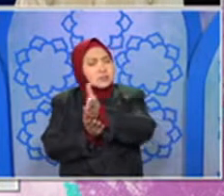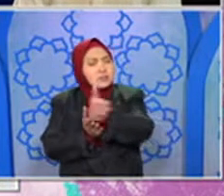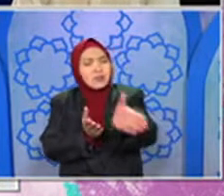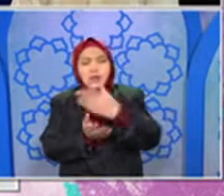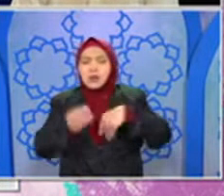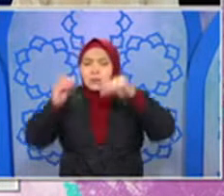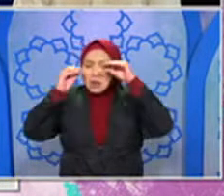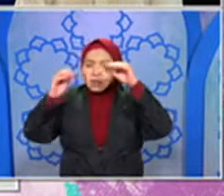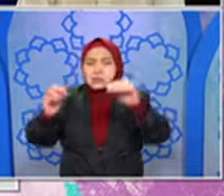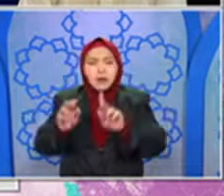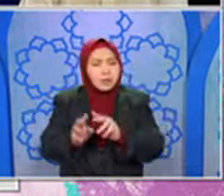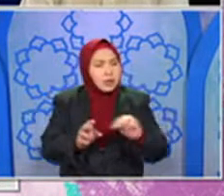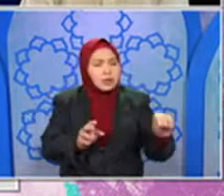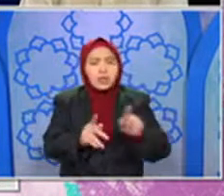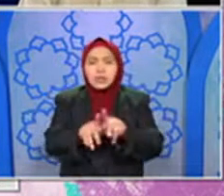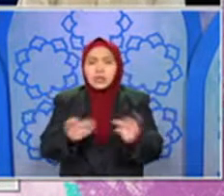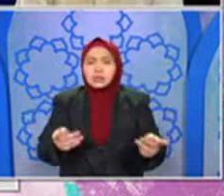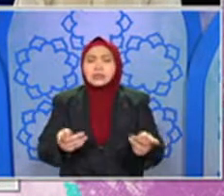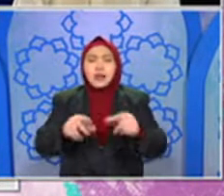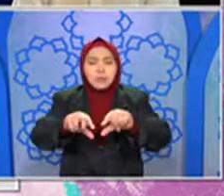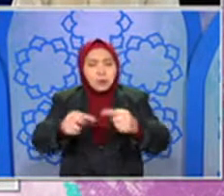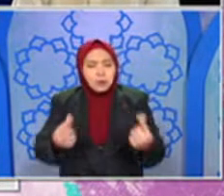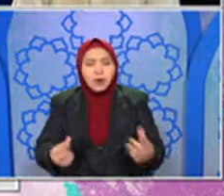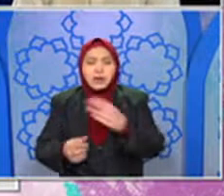ويعلمهم الكتاب